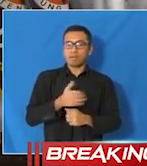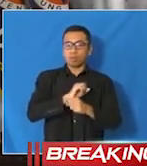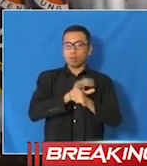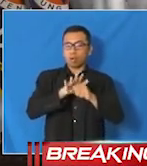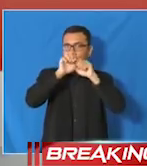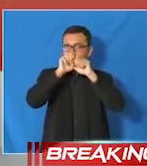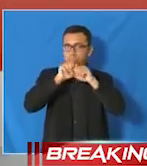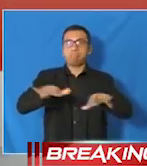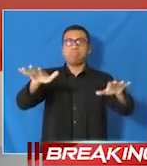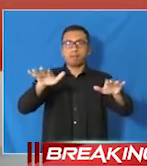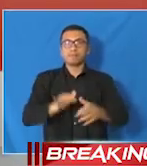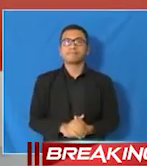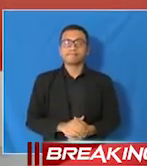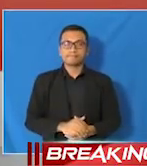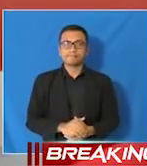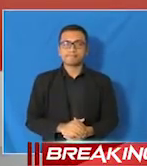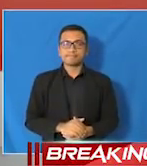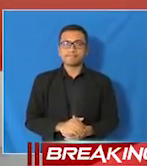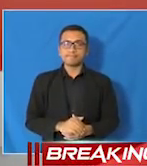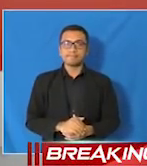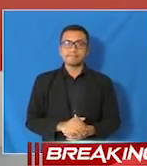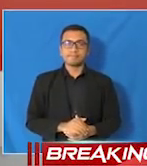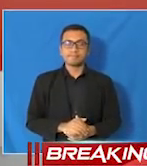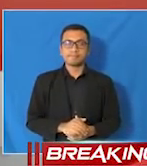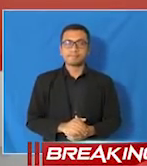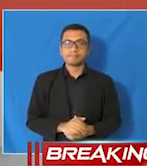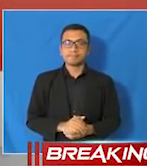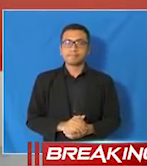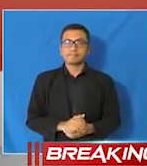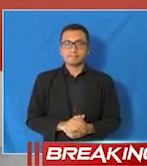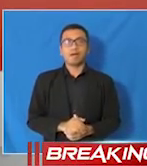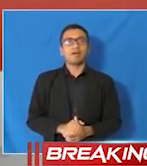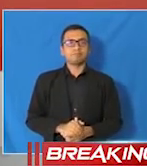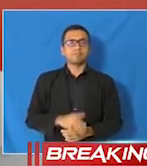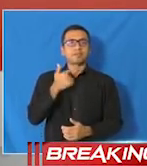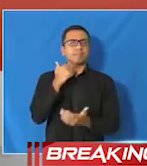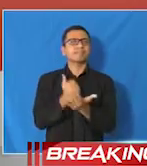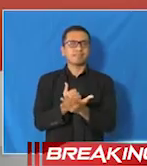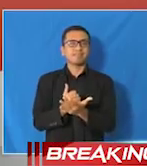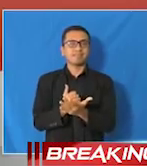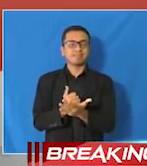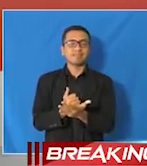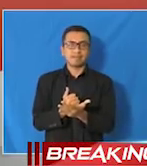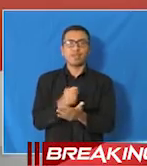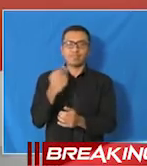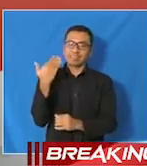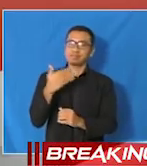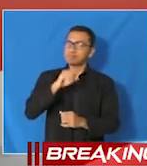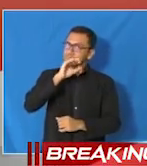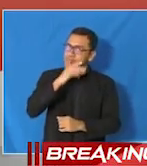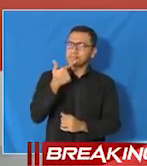masyarakat serta sekalian beberapa hal ini yang penting untuk kita pahami bersama dan